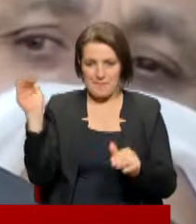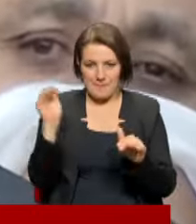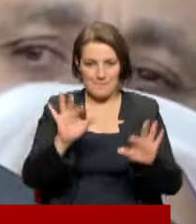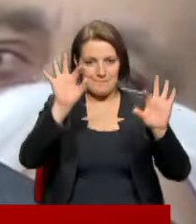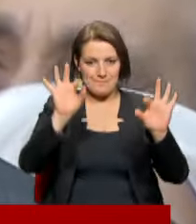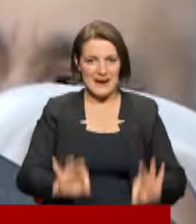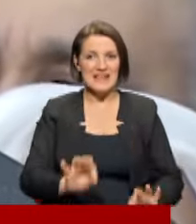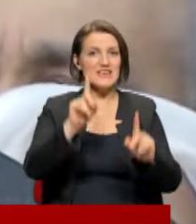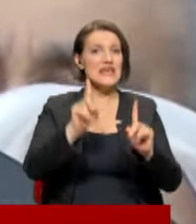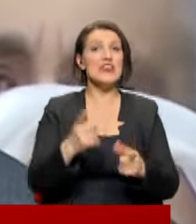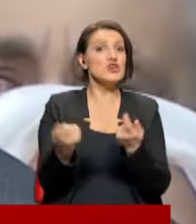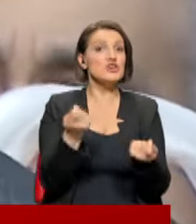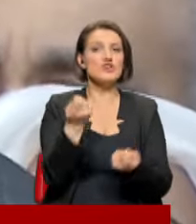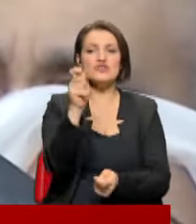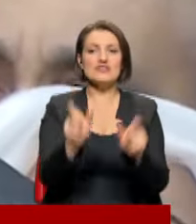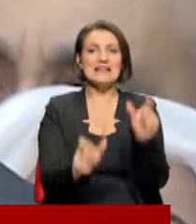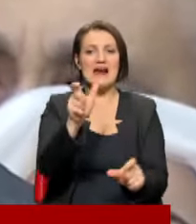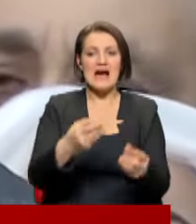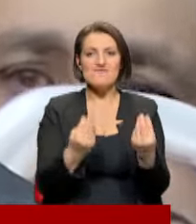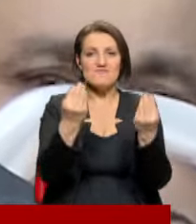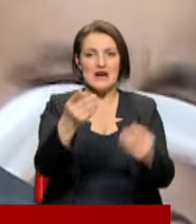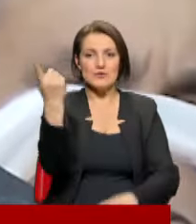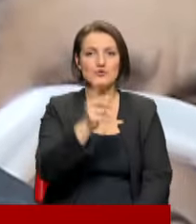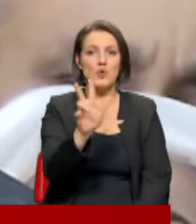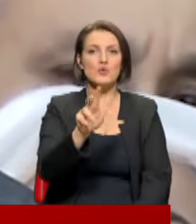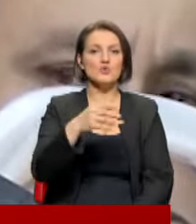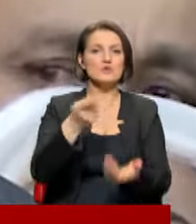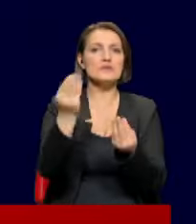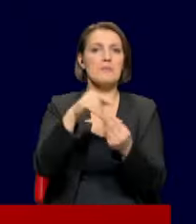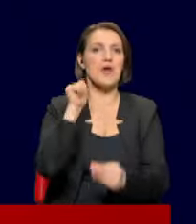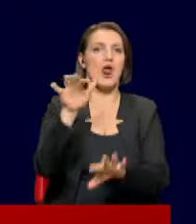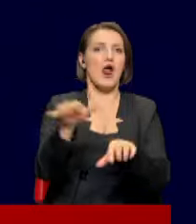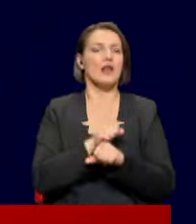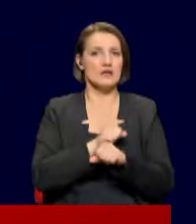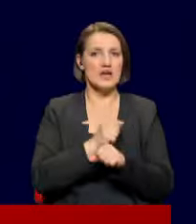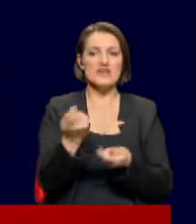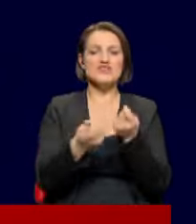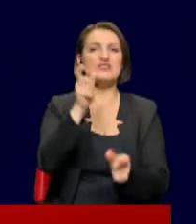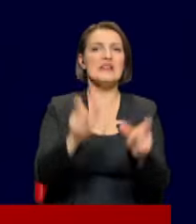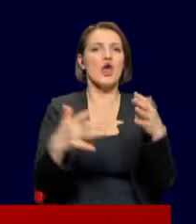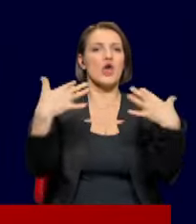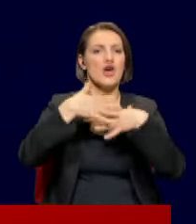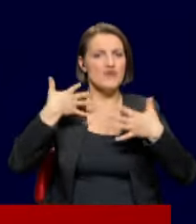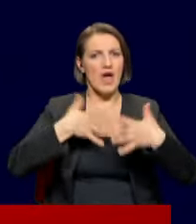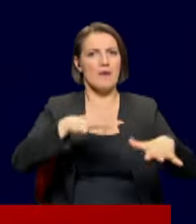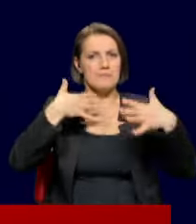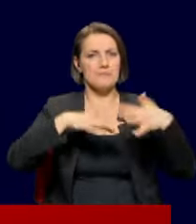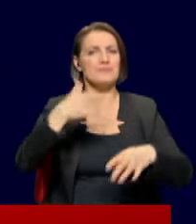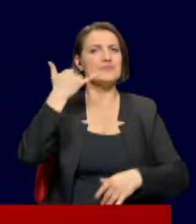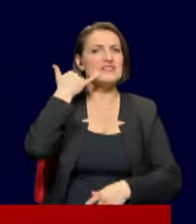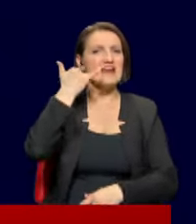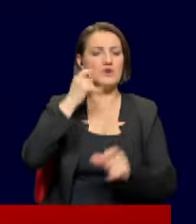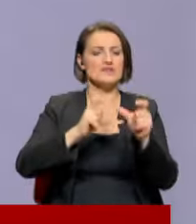gelmez ilk icraatı işçilere verilen %30 zammı geri almak oldu. İşçiler gece eylemdeyken cep telefonlarına bu